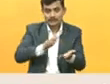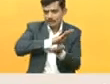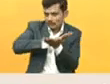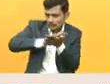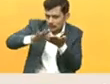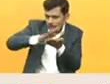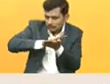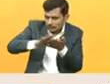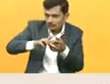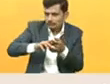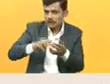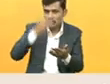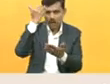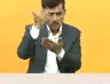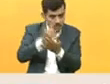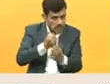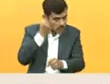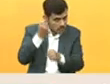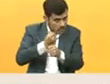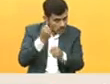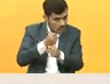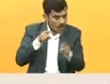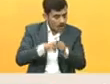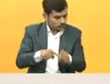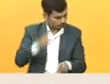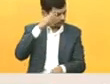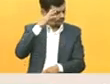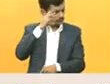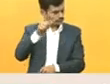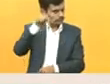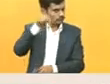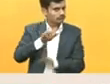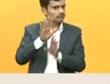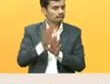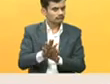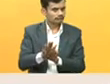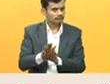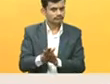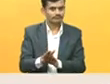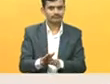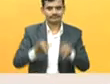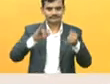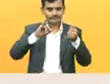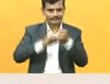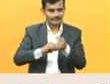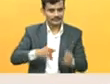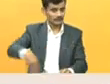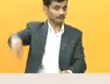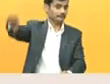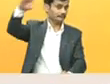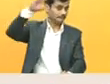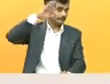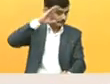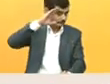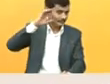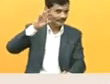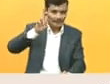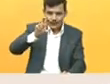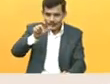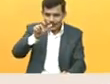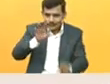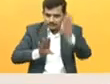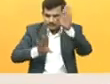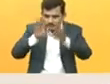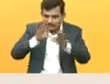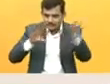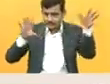जुड़े उनके प्रयासों को आज भी याद किया जाता है। नेताजी सुभाष का रेडियो के साथ भी गहरा